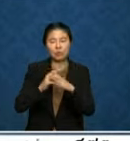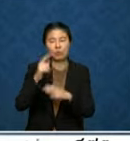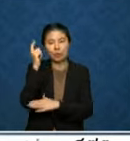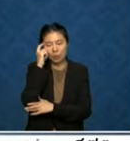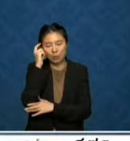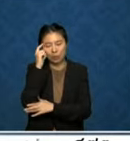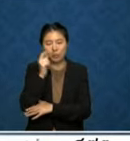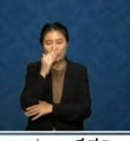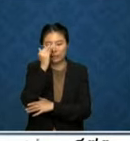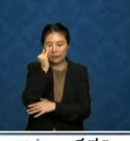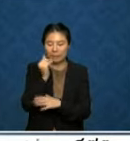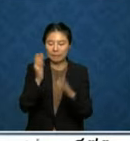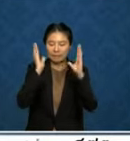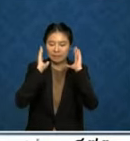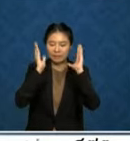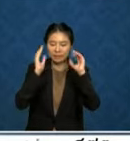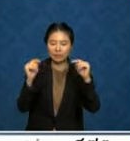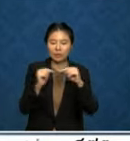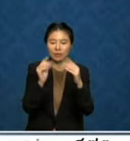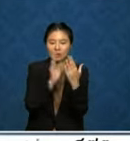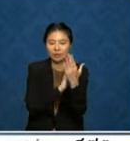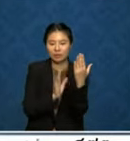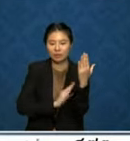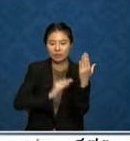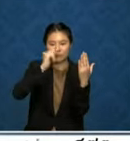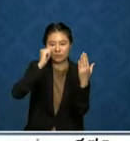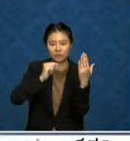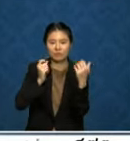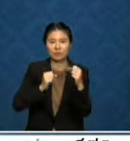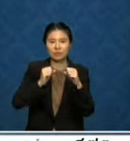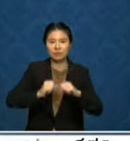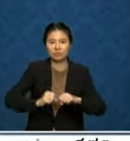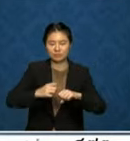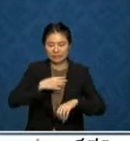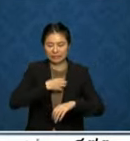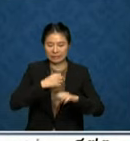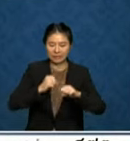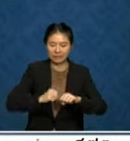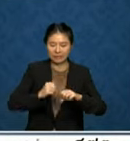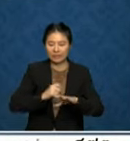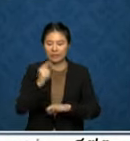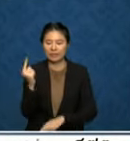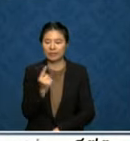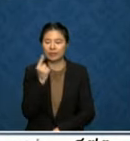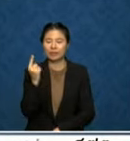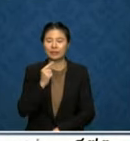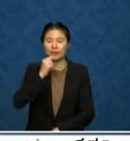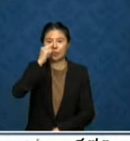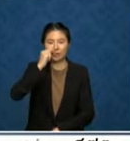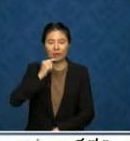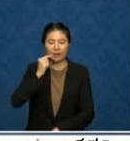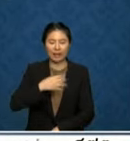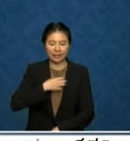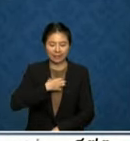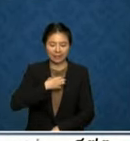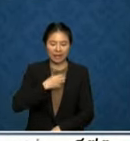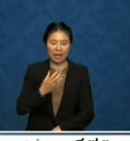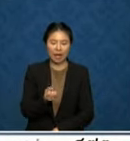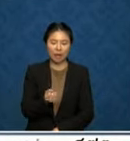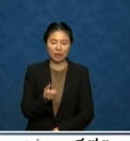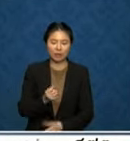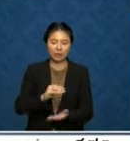ทีนะคะแล้วสุดท้ายเขาจะตัดสินมาเที่ยวประเทศไทยอยากกินข้าวเหนียวมะม่วงหรือไม่ก็อยู่